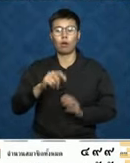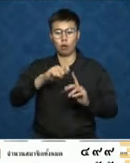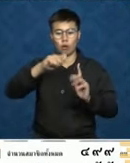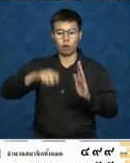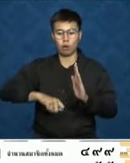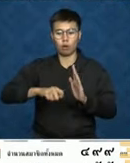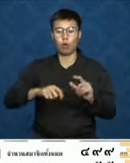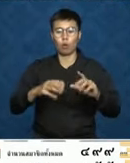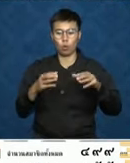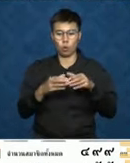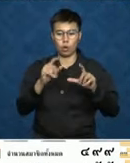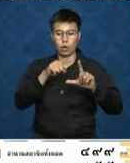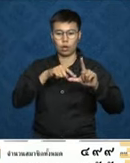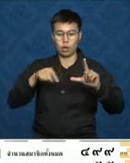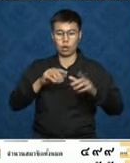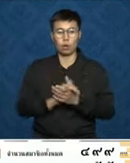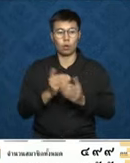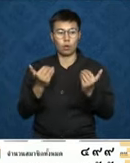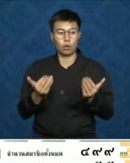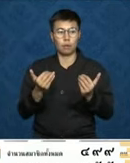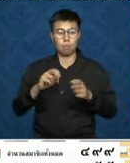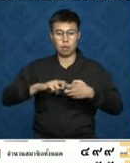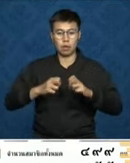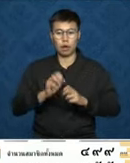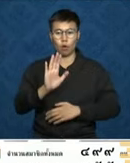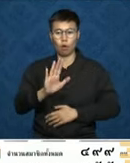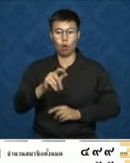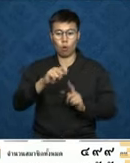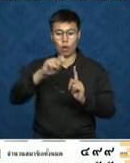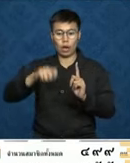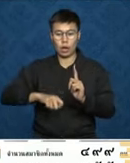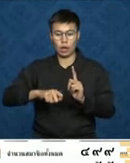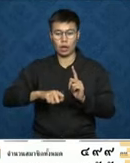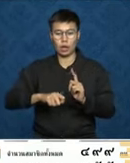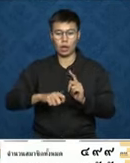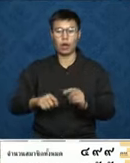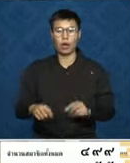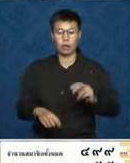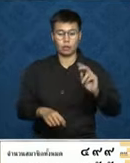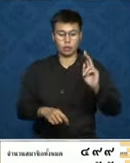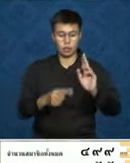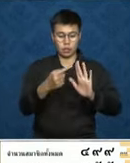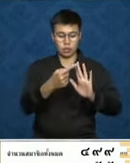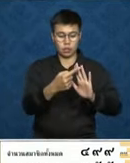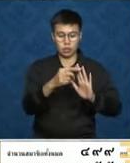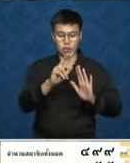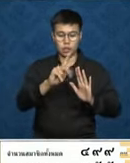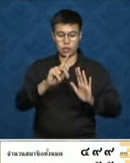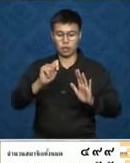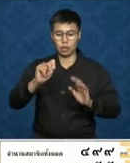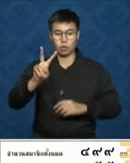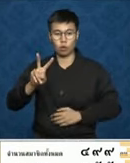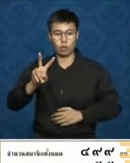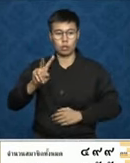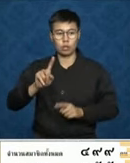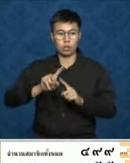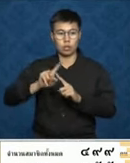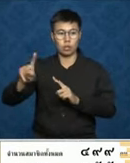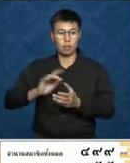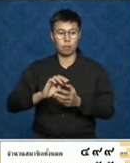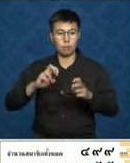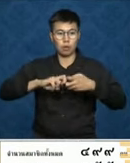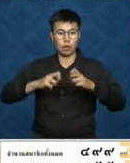ก้าวไกลครับวันนี้ผมขอนำปัญหาของพี่น้องชาวโคราชเขต 2มาหารือกับท่านประธาน 3เรื่องครับเรื่องที่ 1